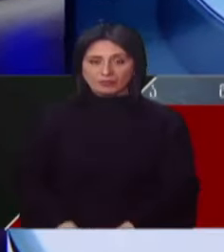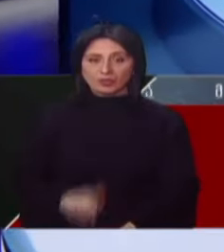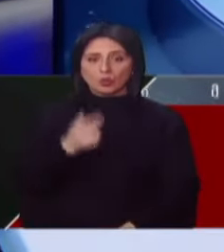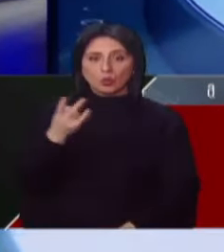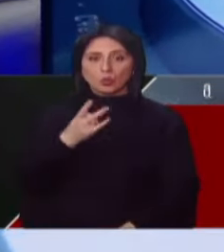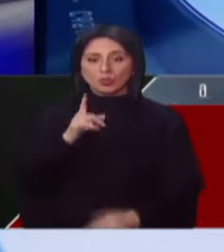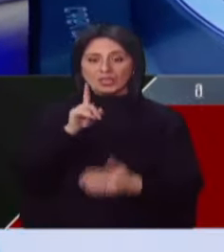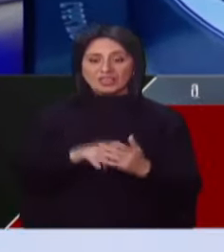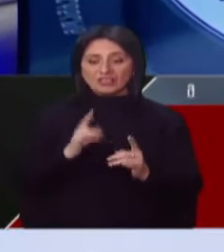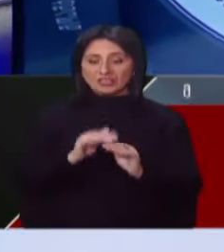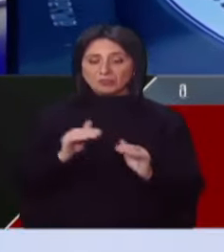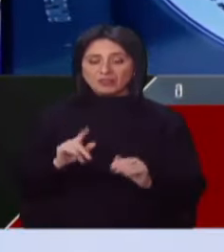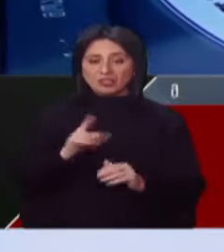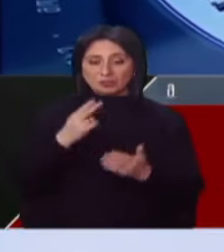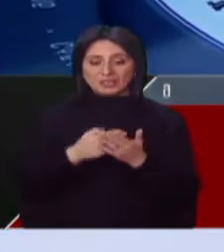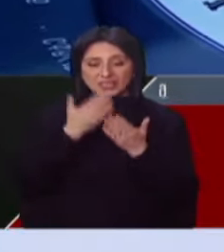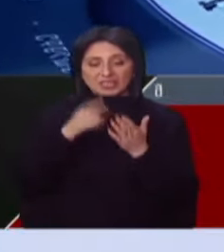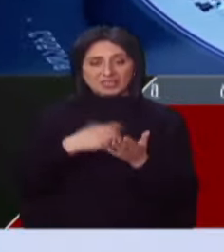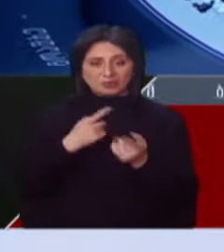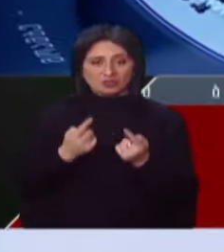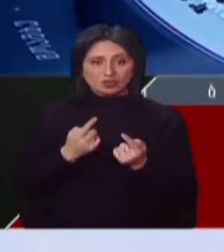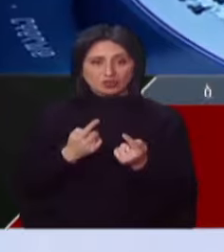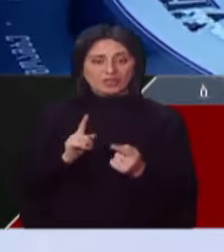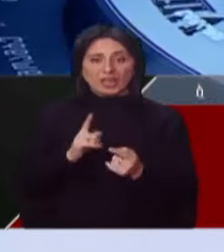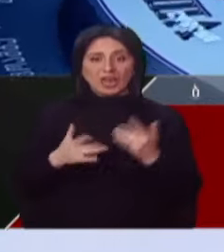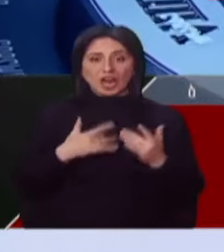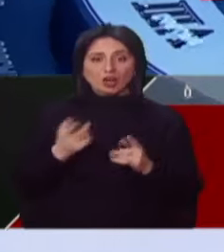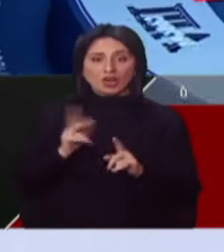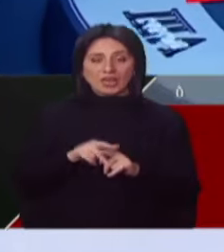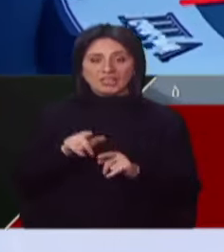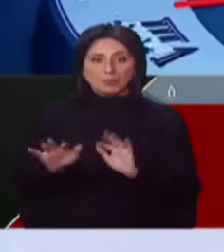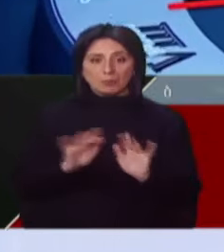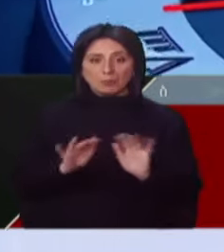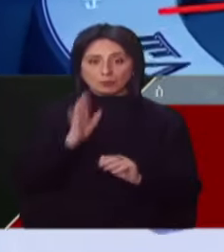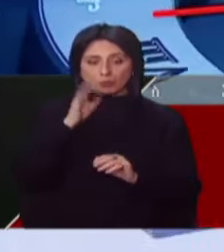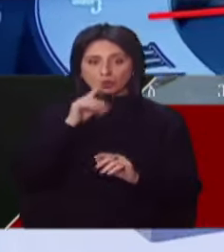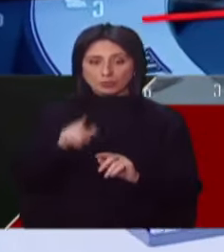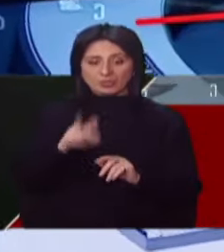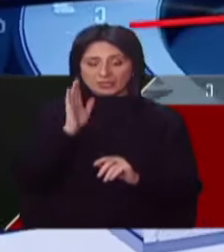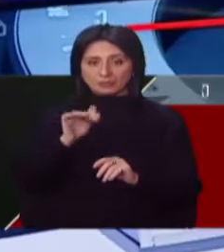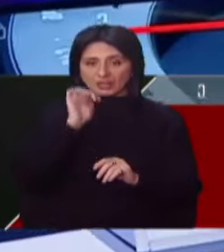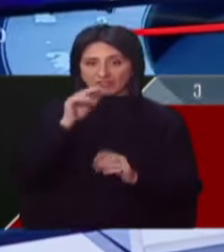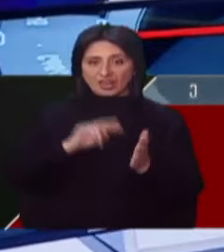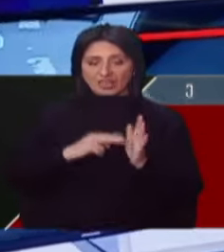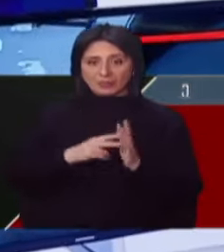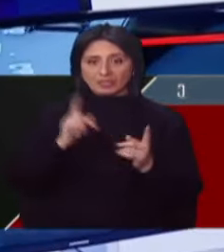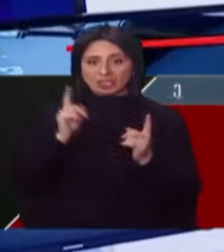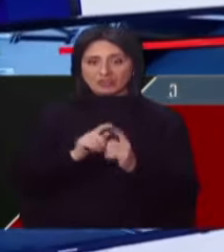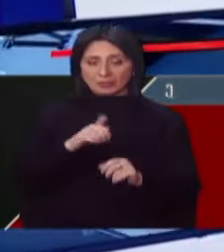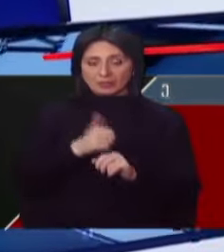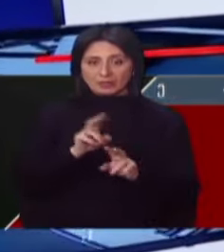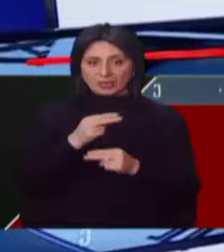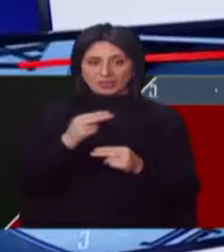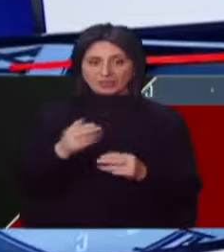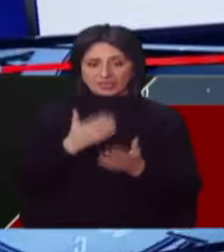როგორ უნდა დავარწმუნოთ მოზარდები, რომ წიგნის კითხვა მნიშვნელოვანია და რა როლი ეკისრებათ ამ პროცესში მშობლებს? ეს იქნება ხვალ დაგეგმილი შეხვედრის მთავარი